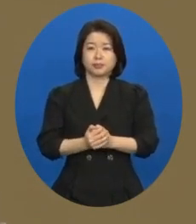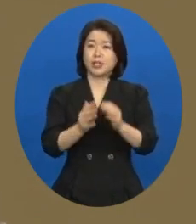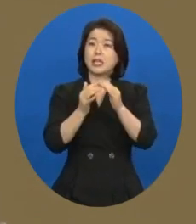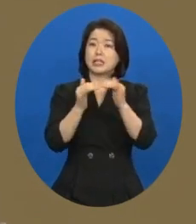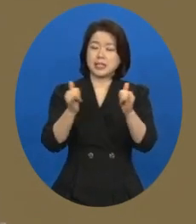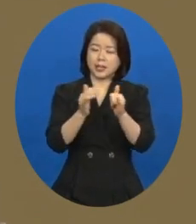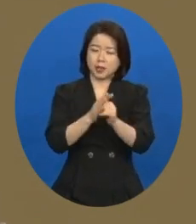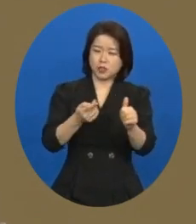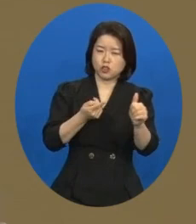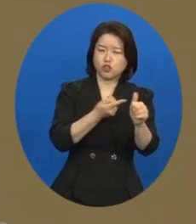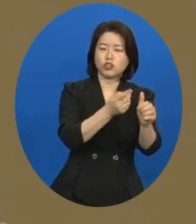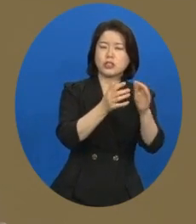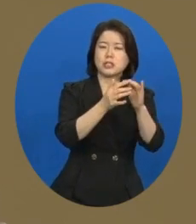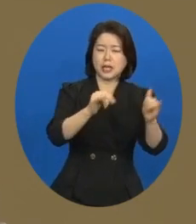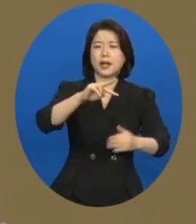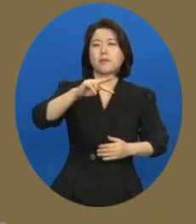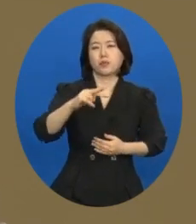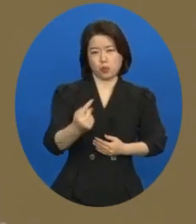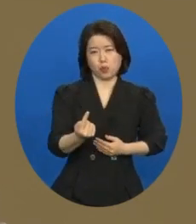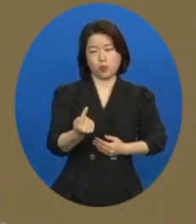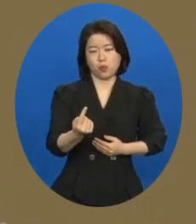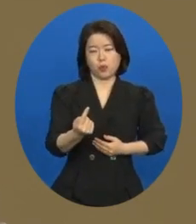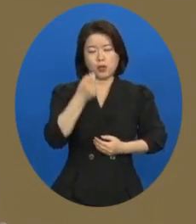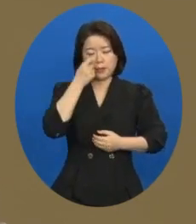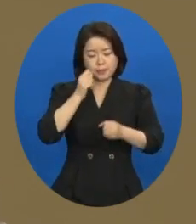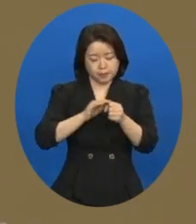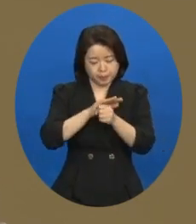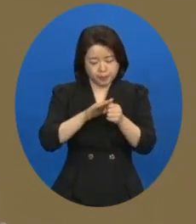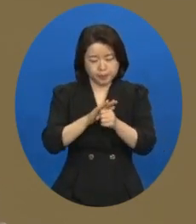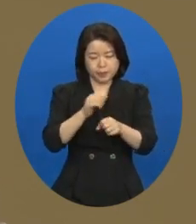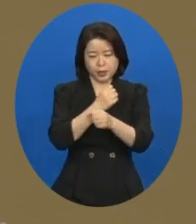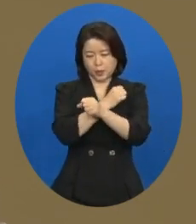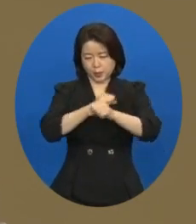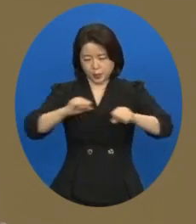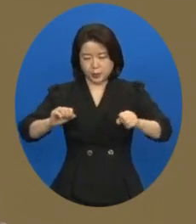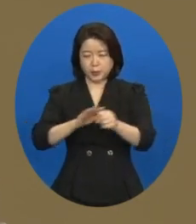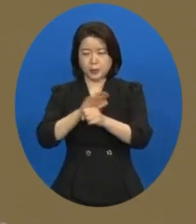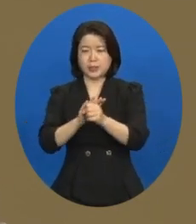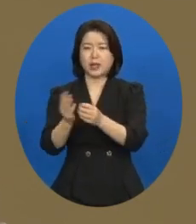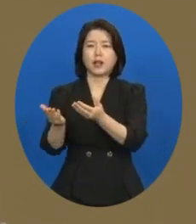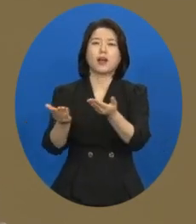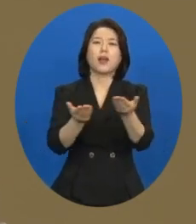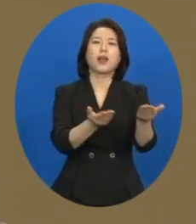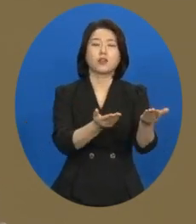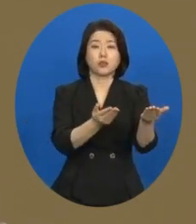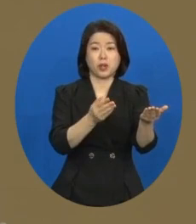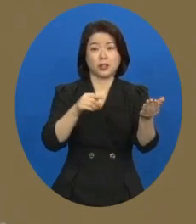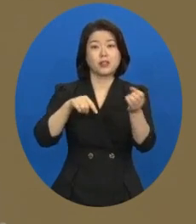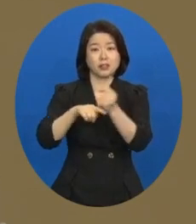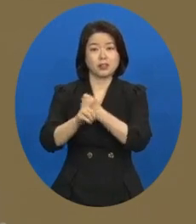사람을 죽인 사람조차도 긍휼과 용서와 사랑으로 대해주라는 거죠.